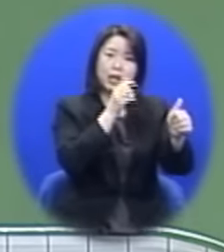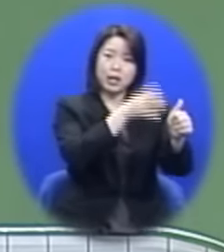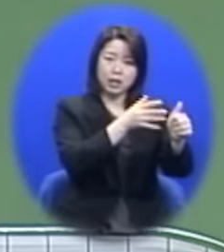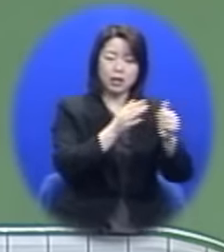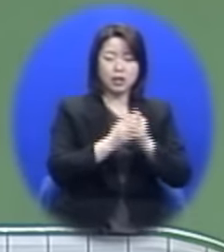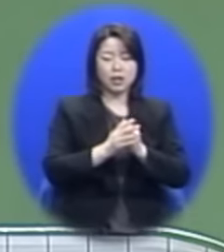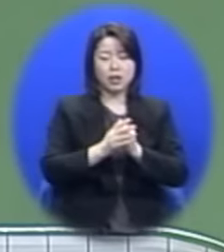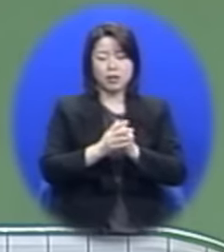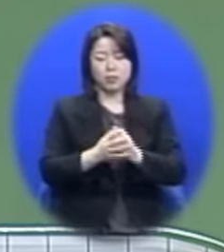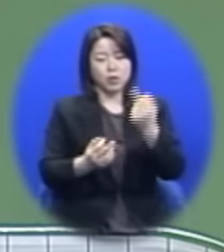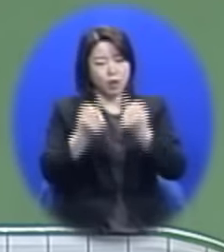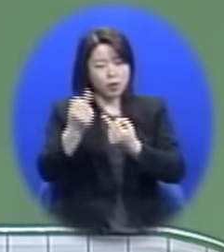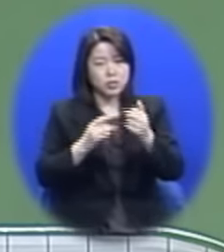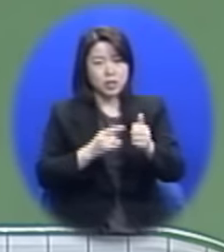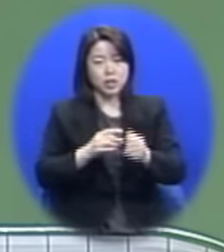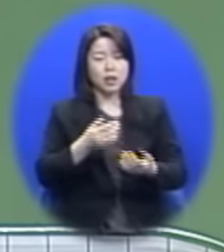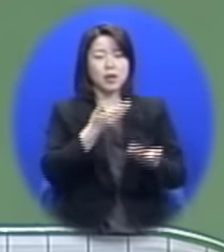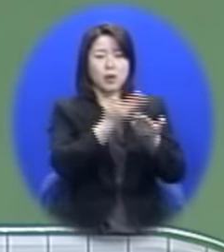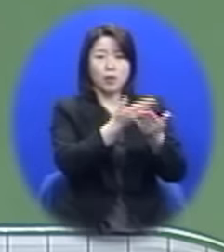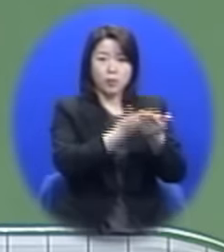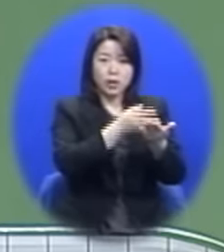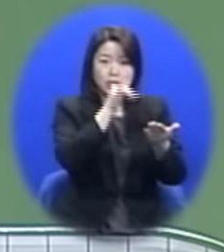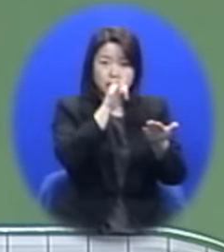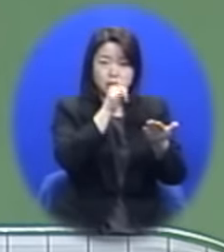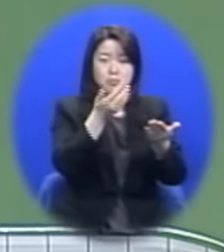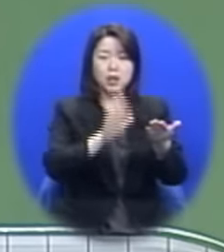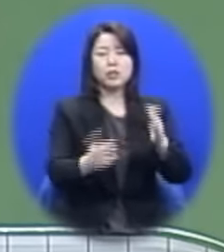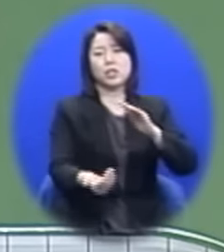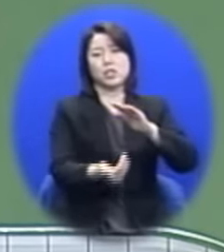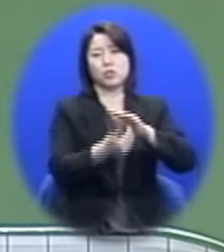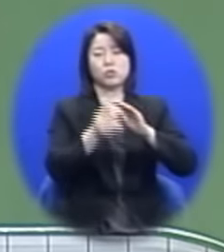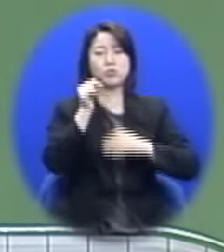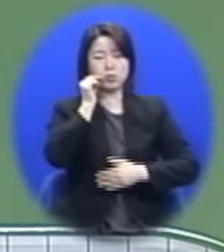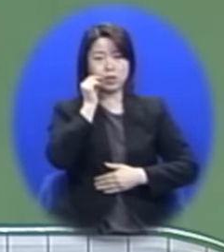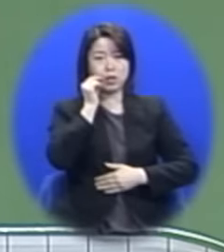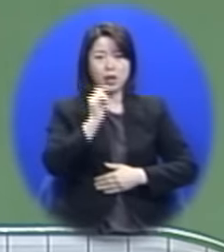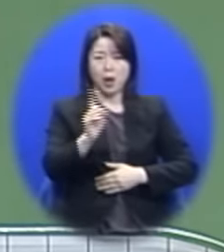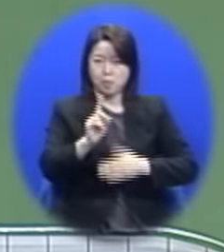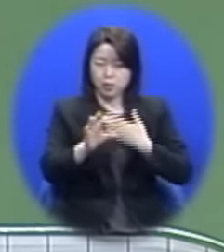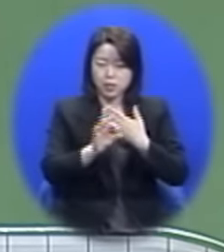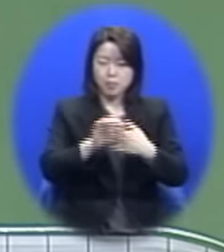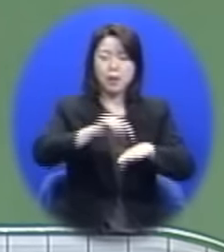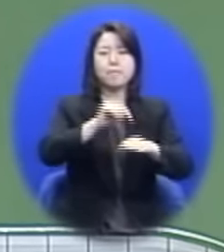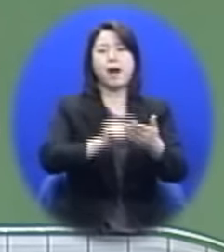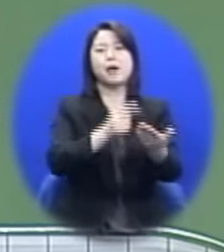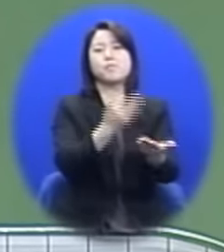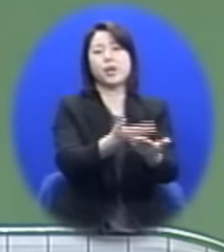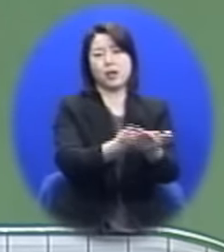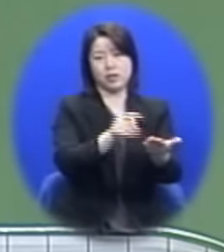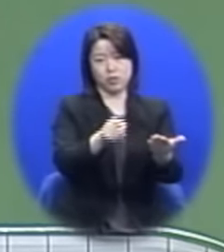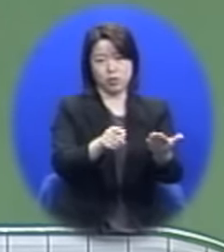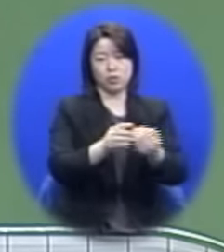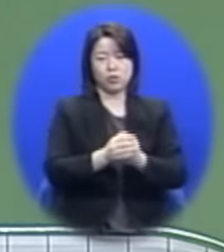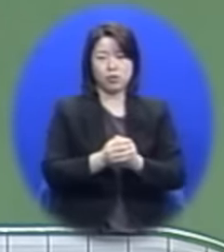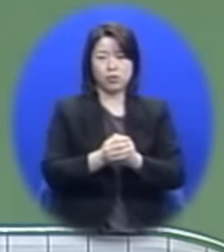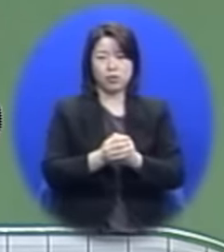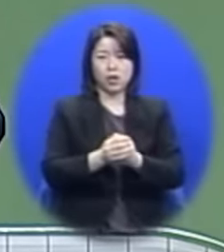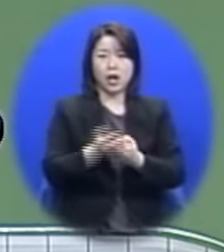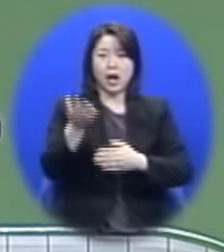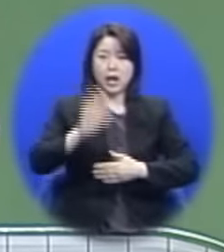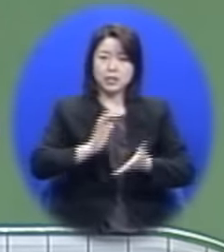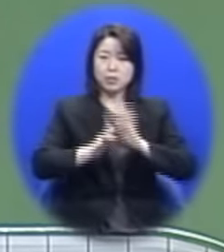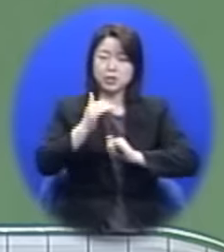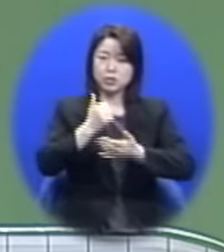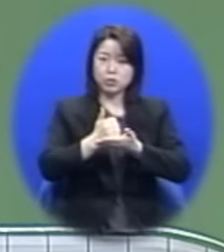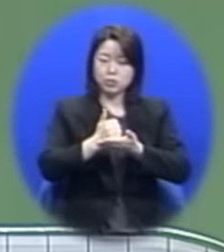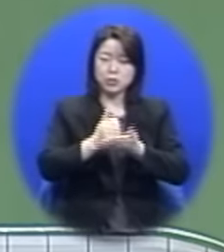형제에게 요구했지만 이루지 못한 것이다. 곧 마음을 달라는 것이다. 그는 인간의 마음을 전적으로